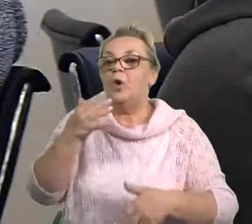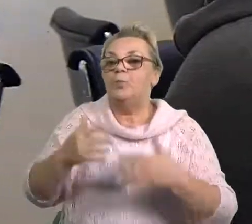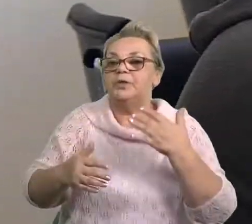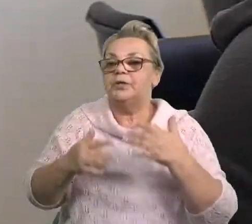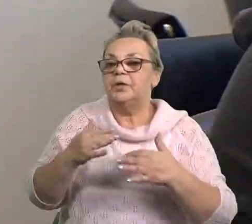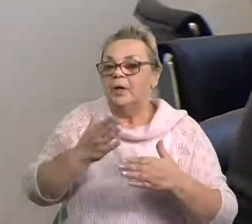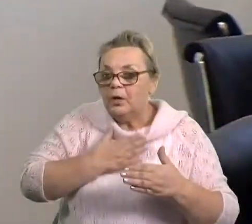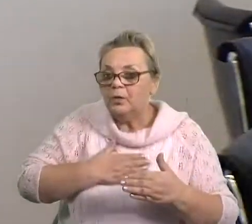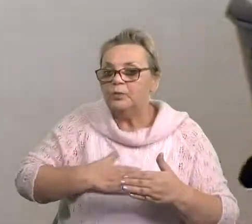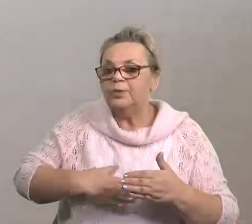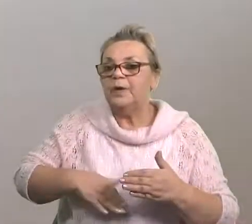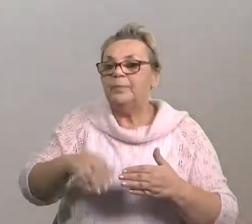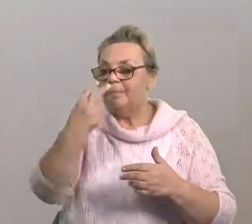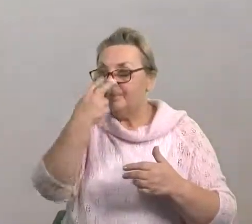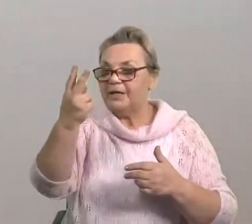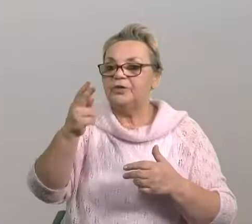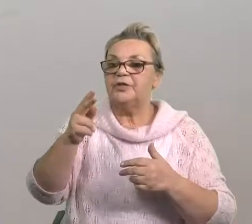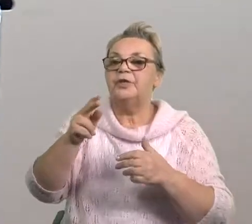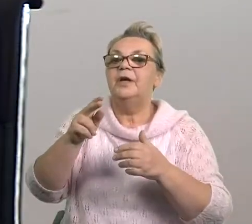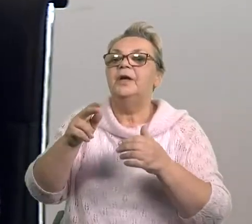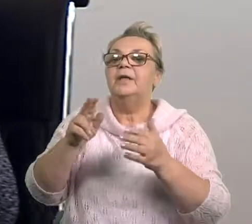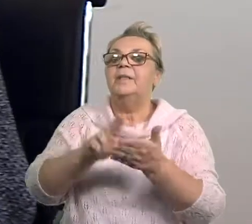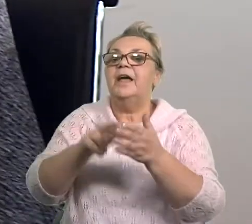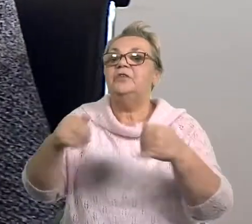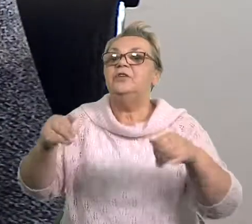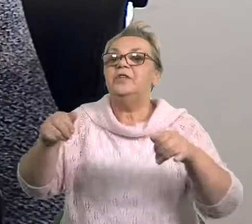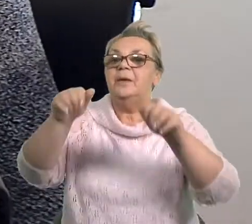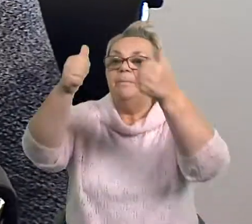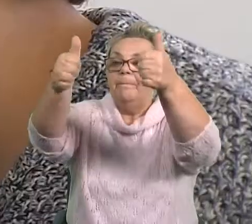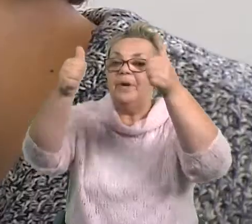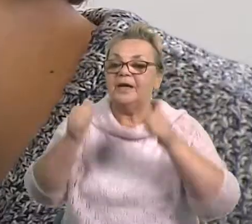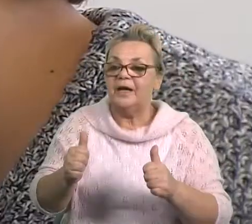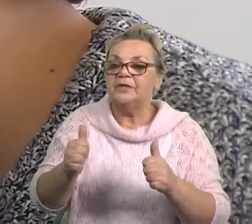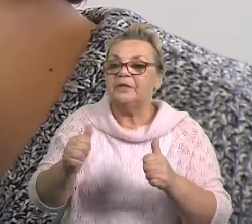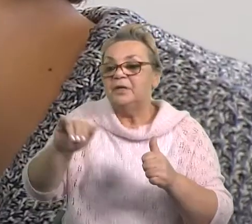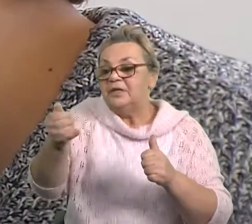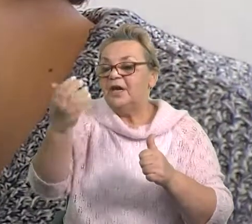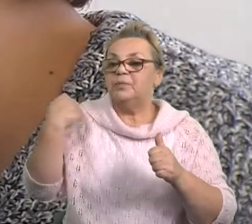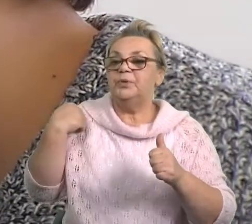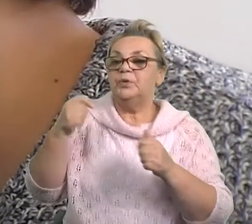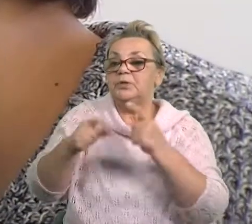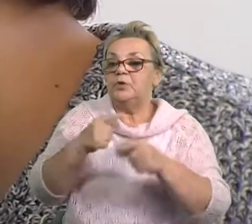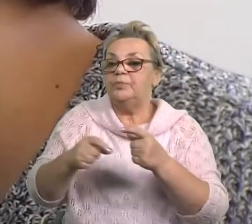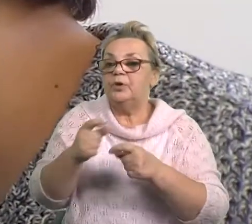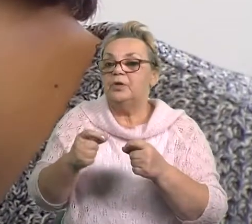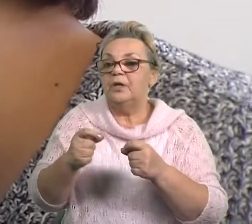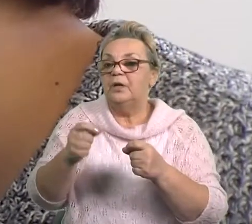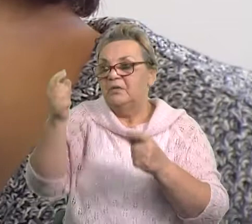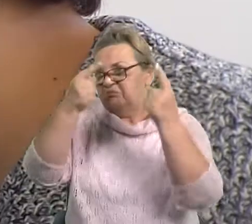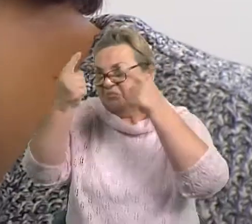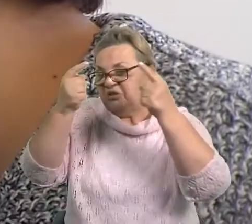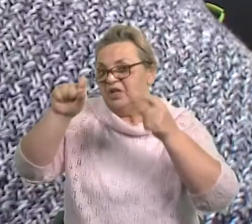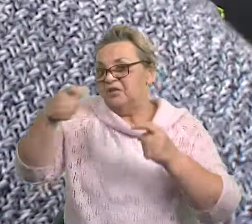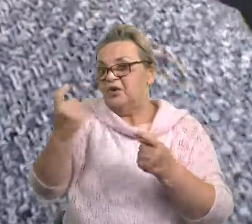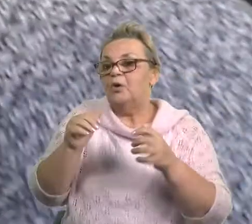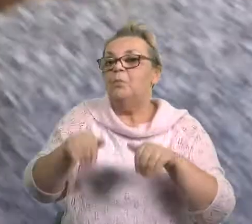lubiłem również, kiedy się patrzyłem na różne plakaty, patrzeć się w jaki sposób, spekulować w jaki sposób były zrobione, myśleć na przykład, jeżeli bym to zrobił, to co bym mógł